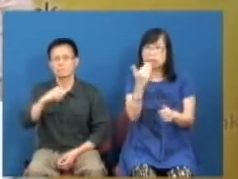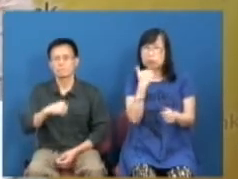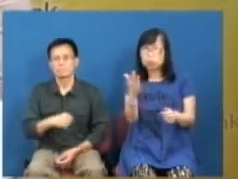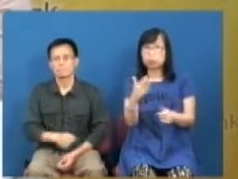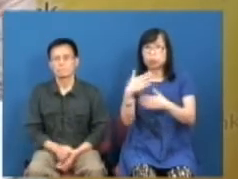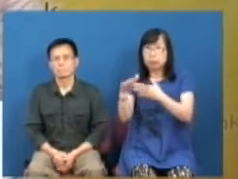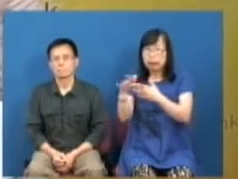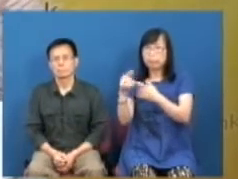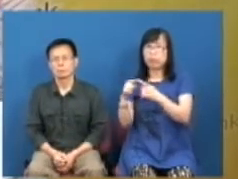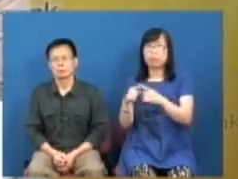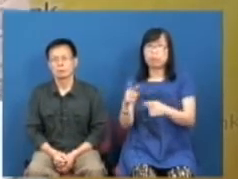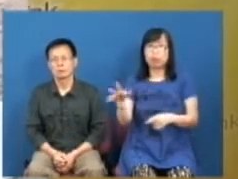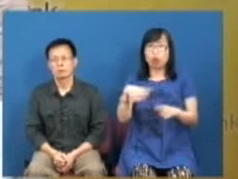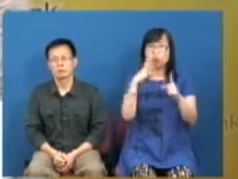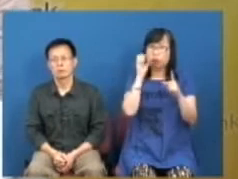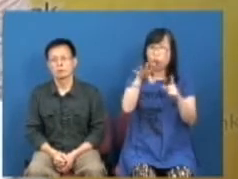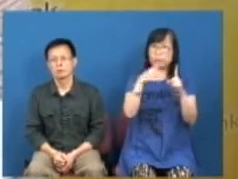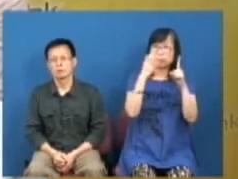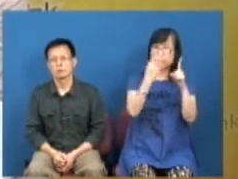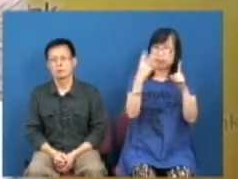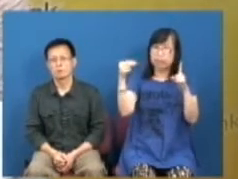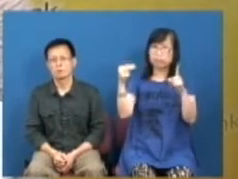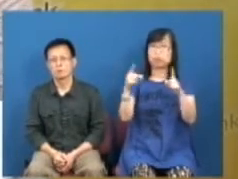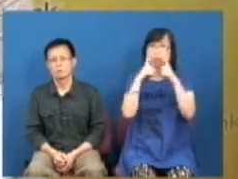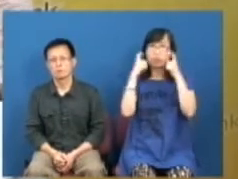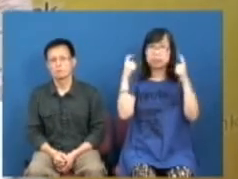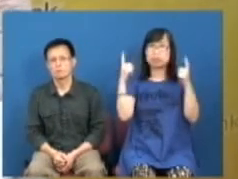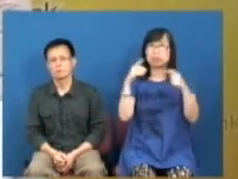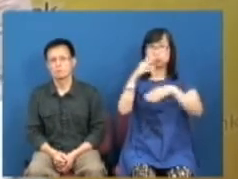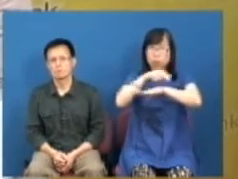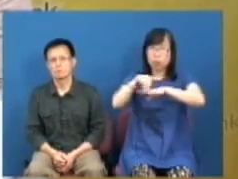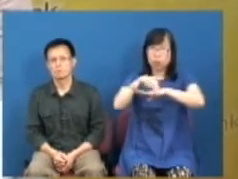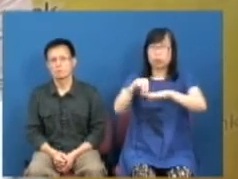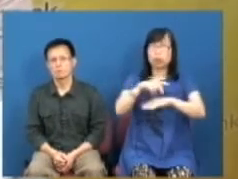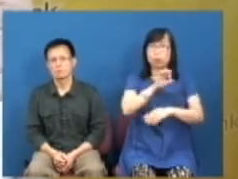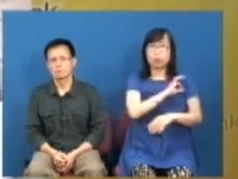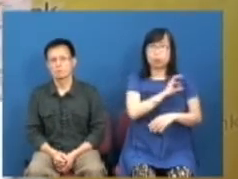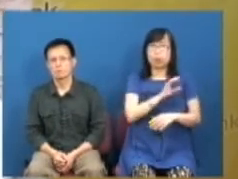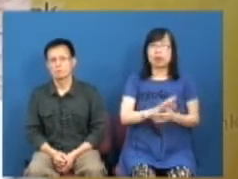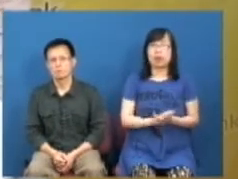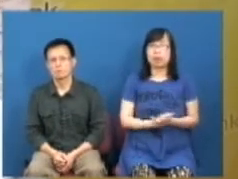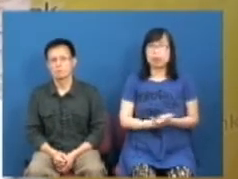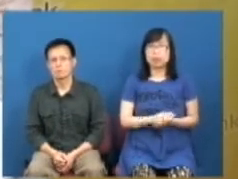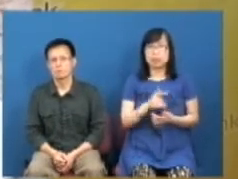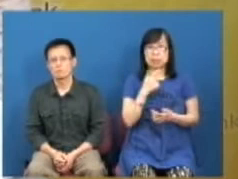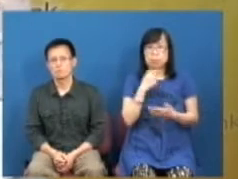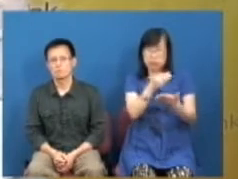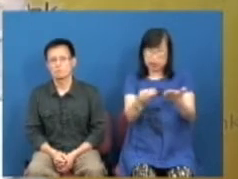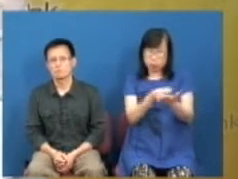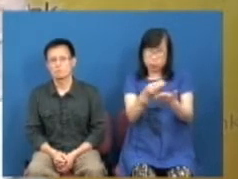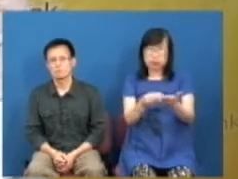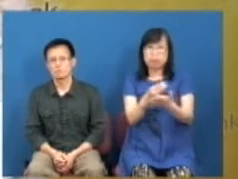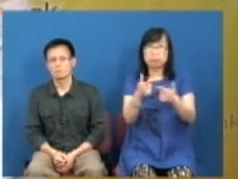道嘅。我講翻137堆填區，如果咧城規會咧，即係就住即係上會啊，或者一啲圖則